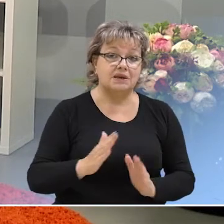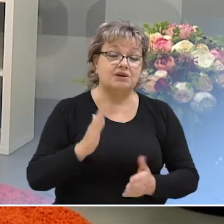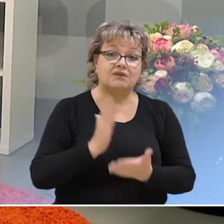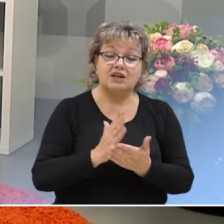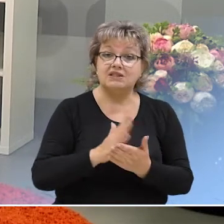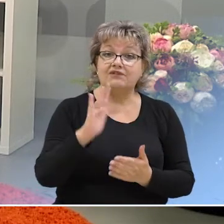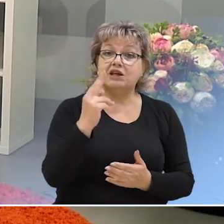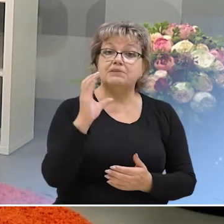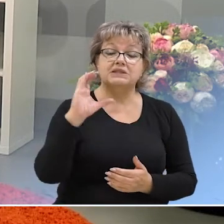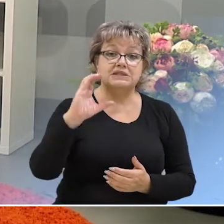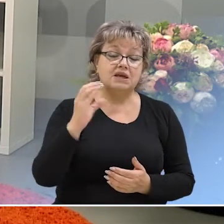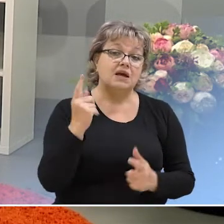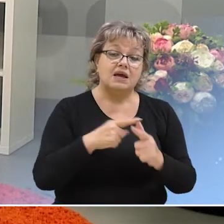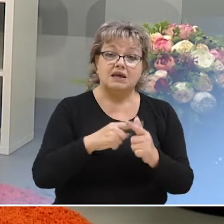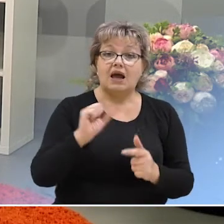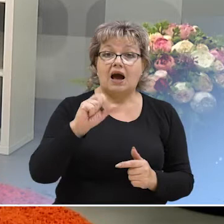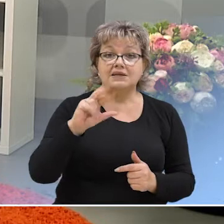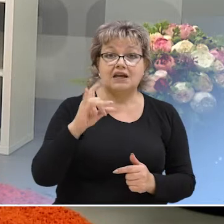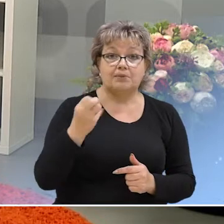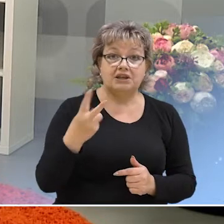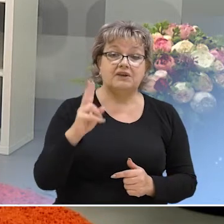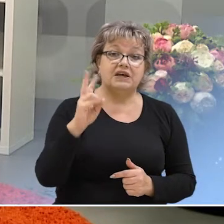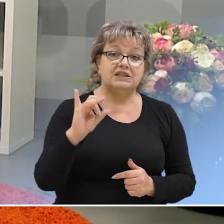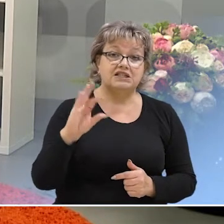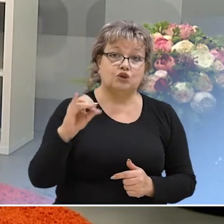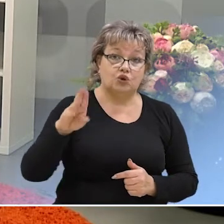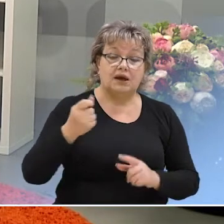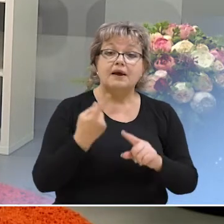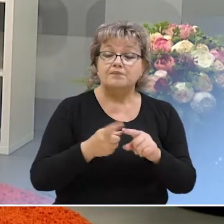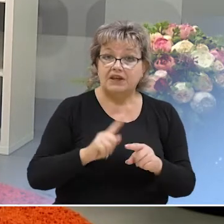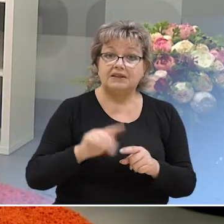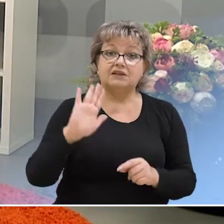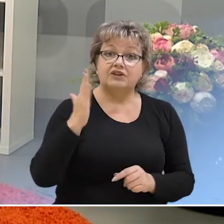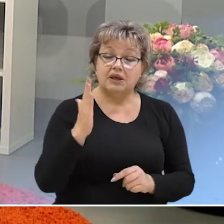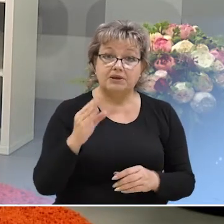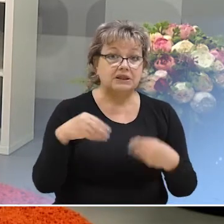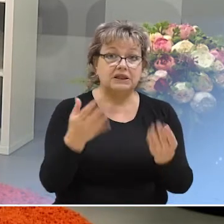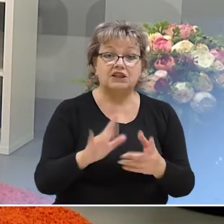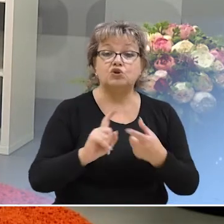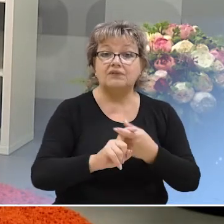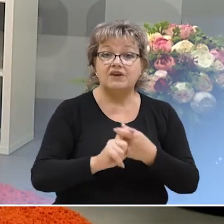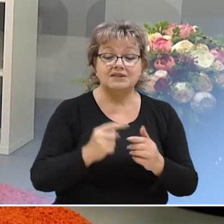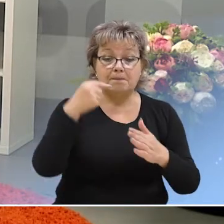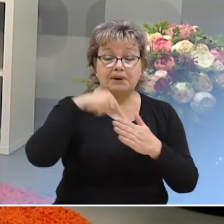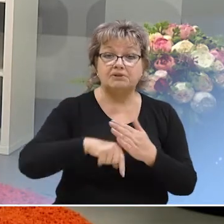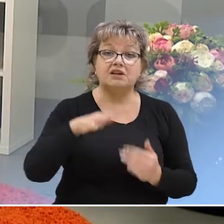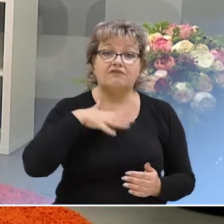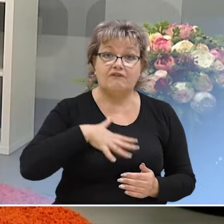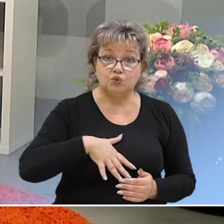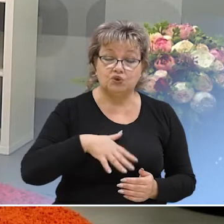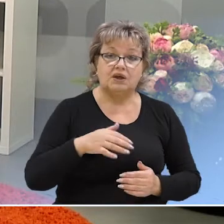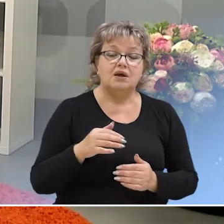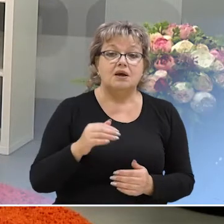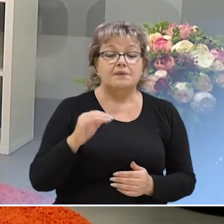системы является витамин С или же аскорбиновая кислота. Именно этот витамин не дает инфекциям проникать